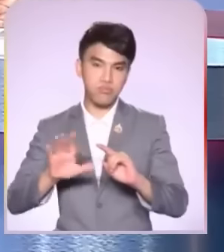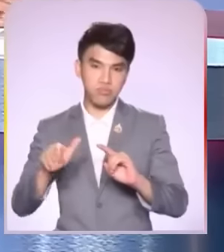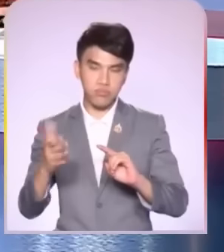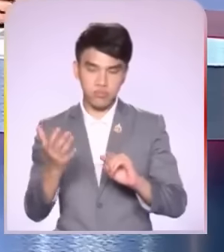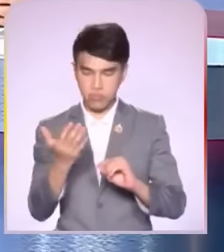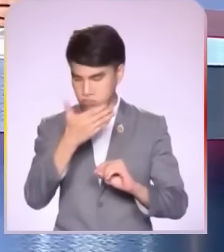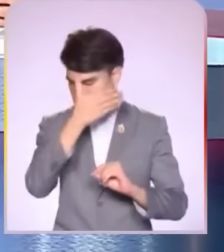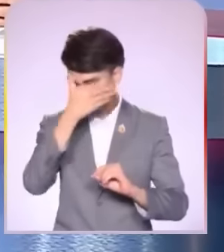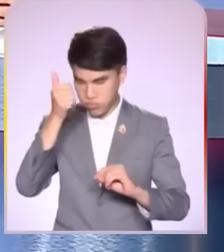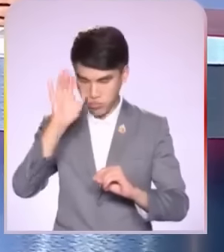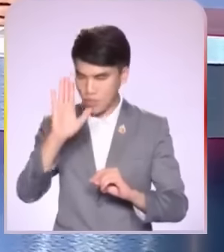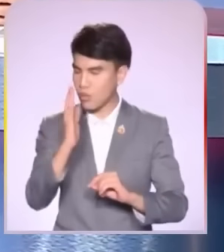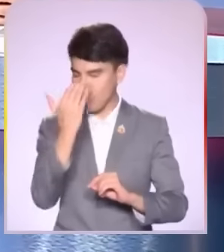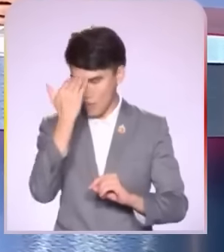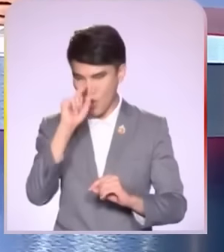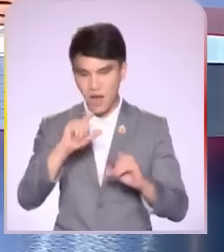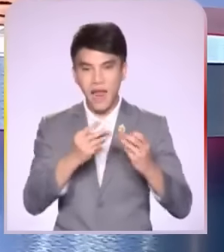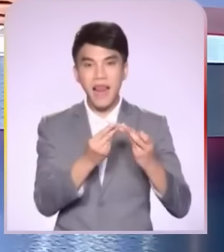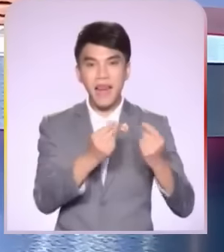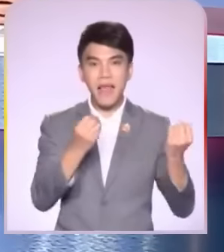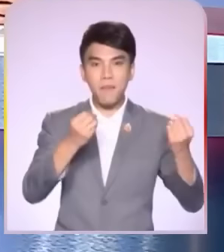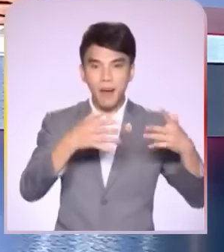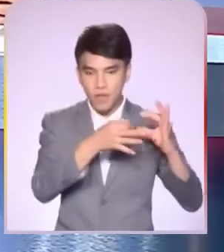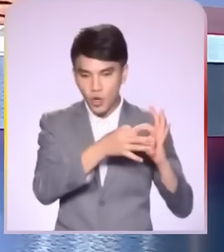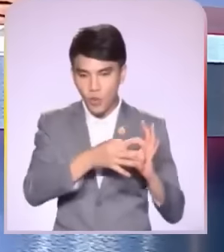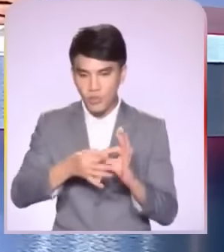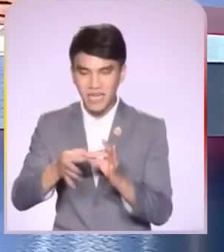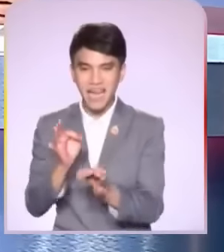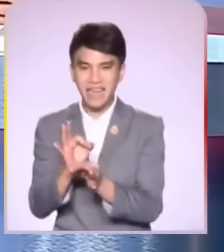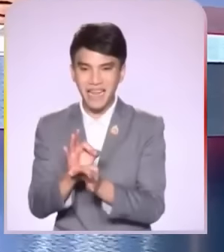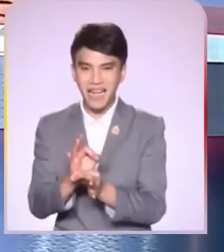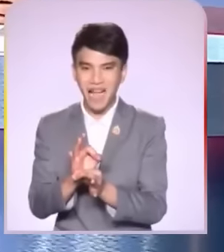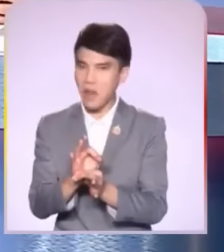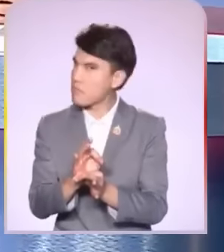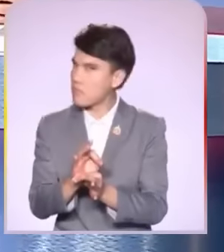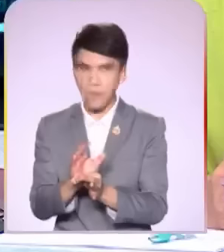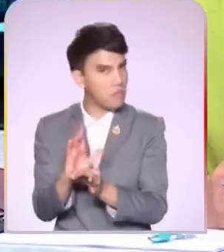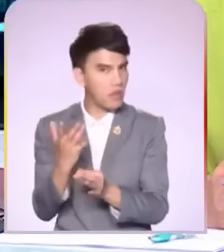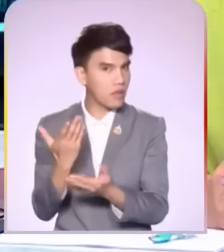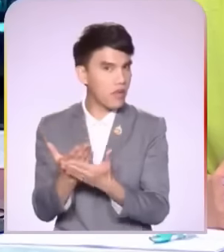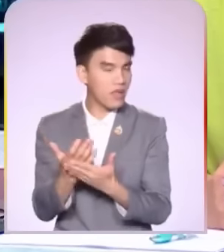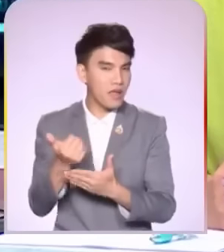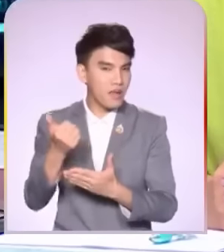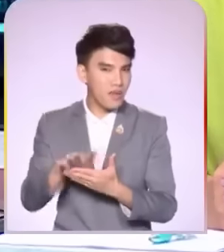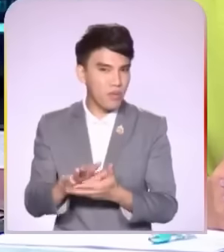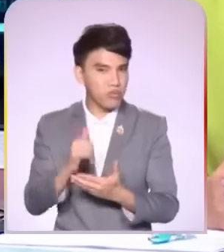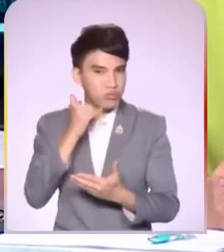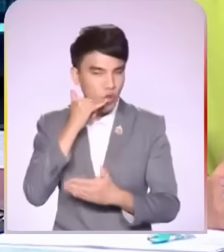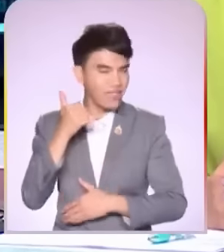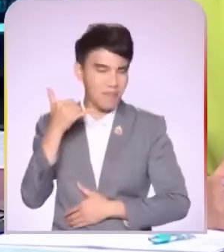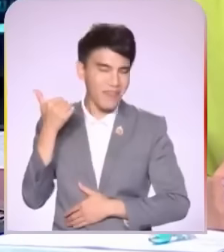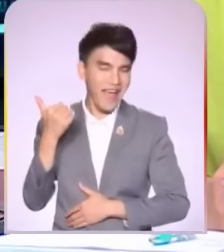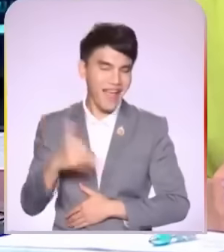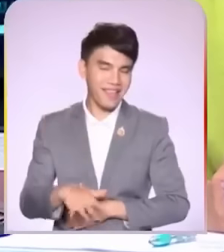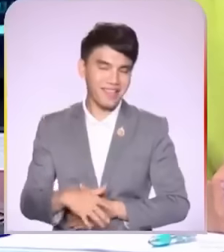อย่าลืมนะฮะถ้าท่านไม่ไปผูกพร้อมเพย์กับบัตรประชาชนแล้วก็ไม่ได้ตังค์นะฮะไปผูกกับเบอร์โทรศัพท์ก็ไม่ได้นะ